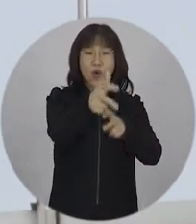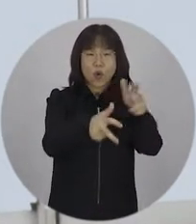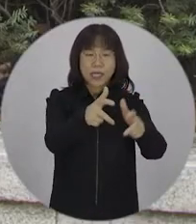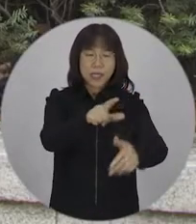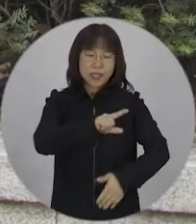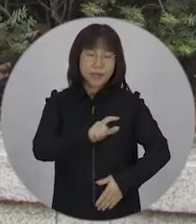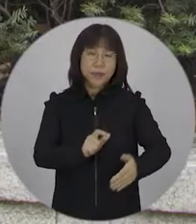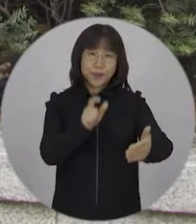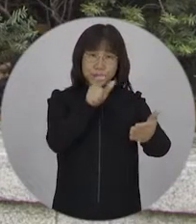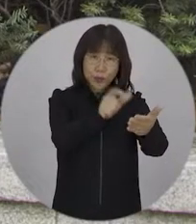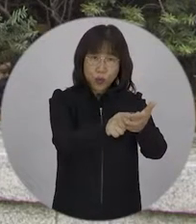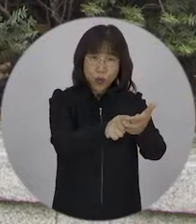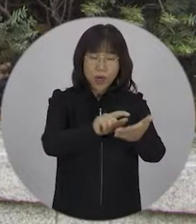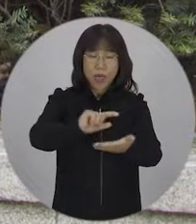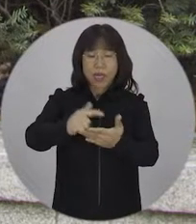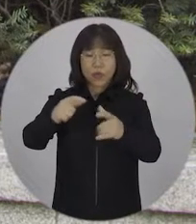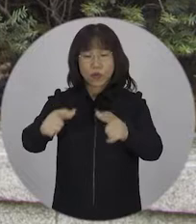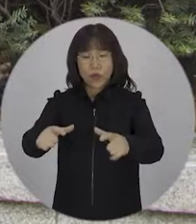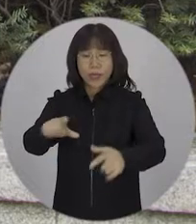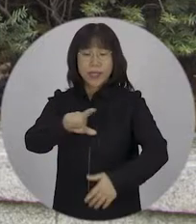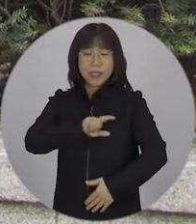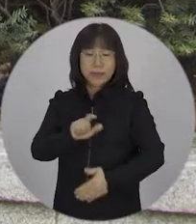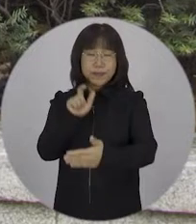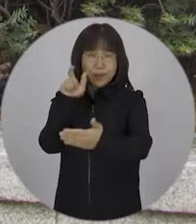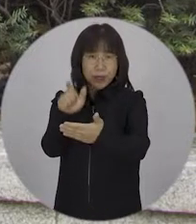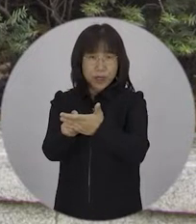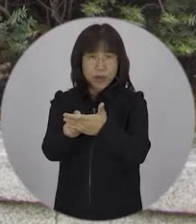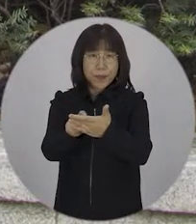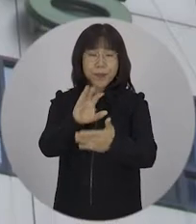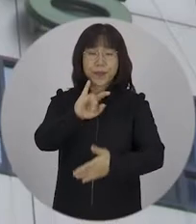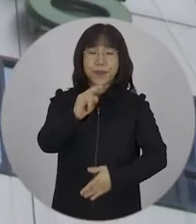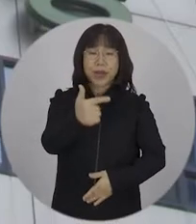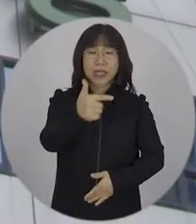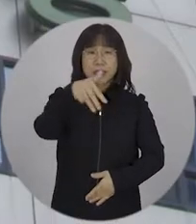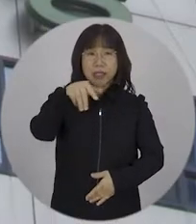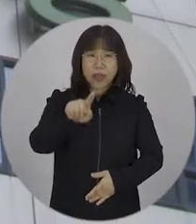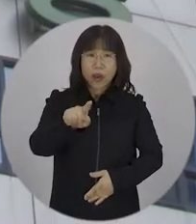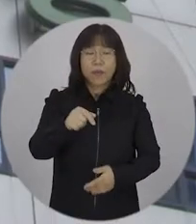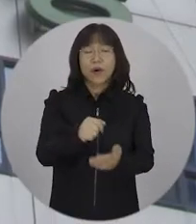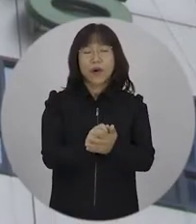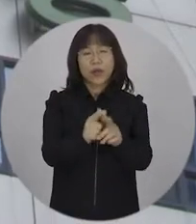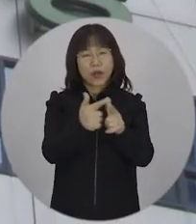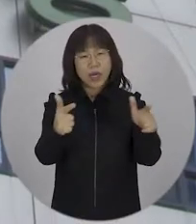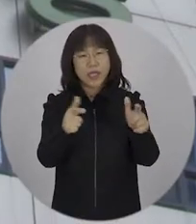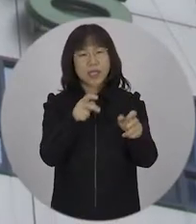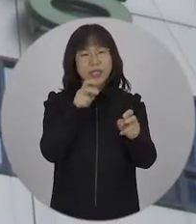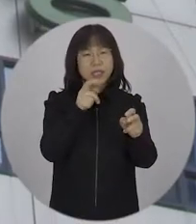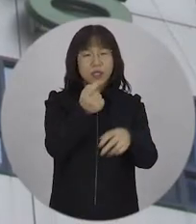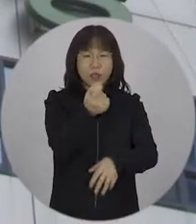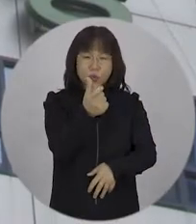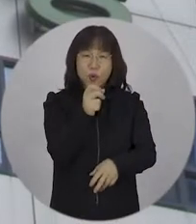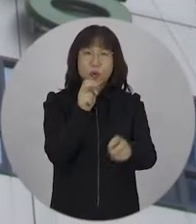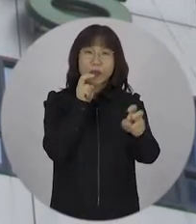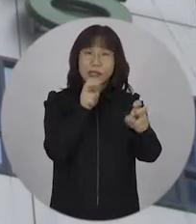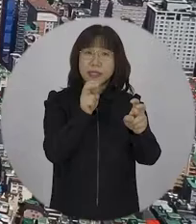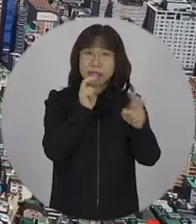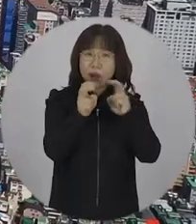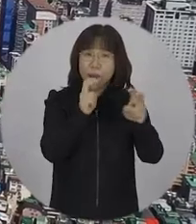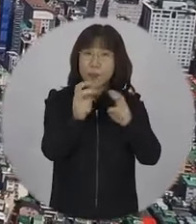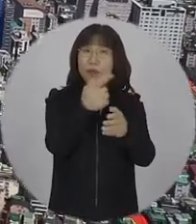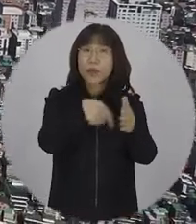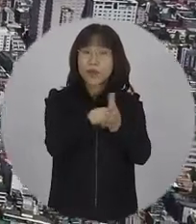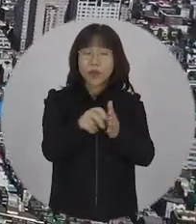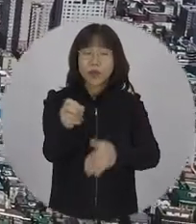중소기업, 본사가 강서구에 소재한 벤처기업과 이노비즈, 지역 내 사업장을 두고 사업자 등록을 한 소상공인이며 신청일